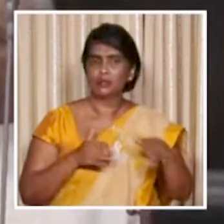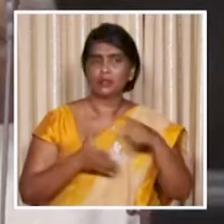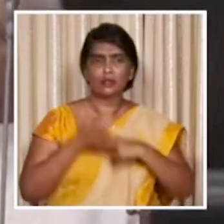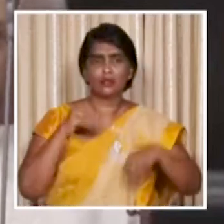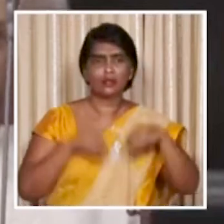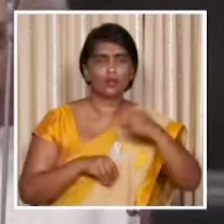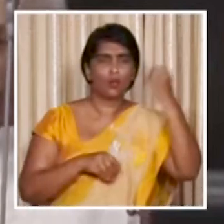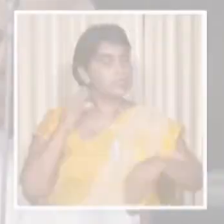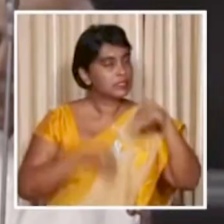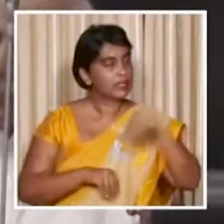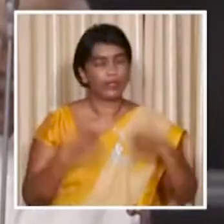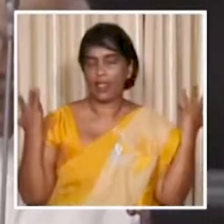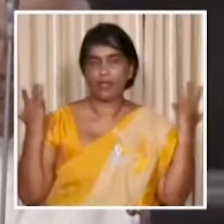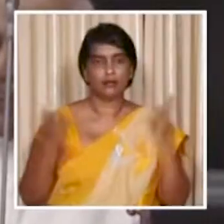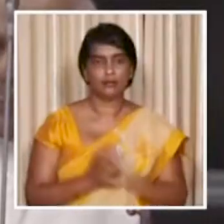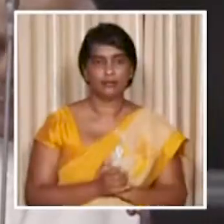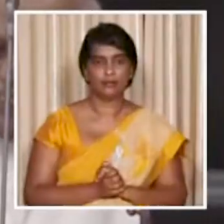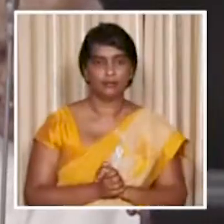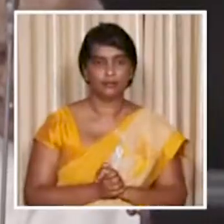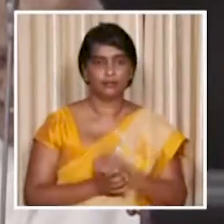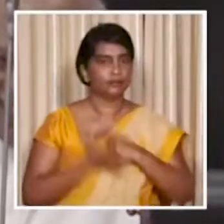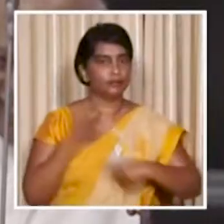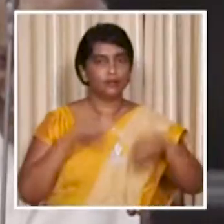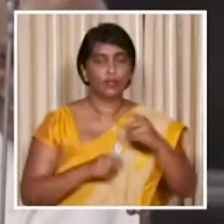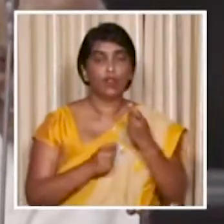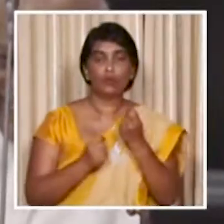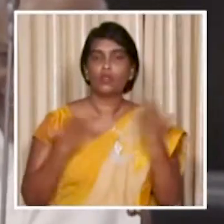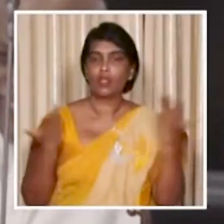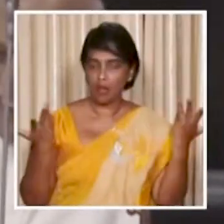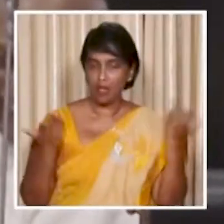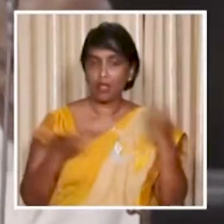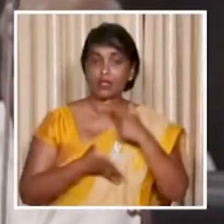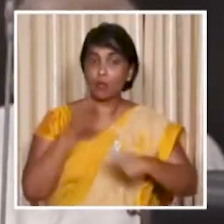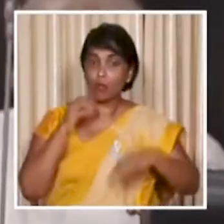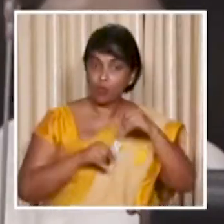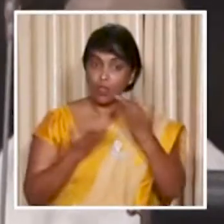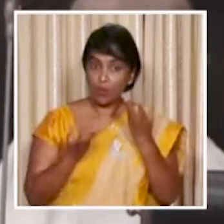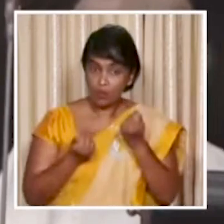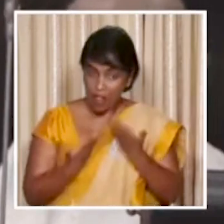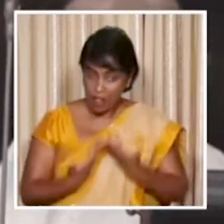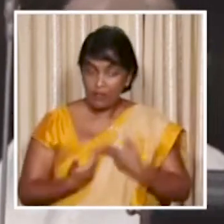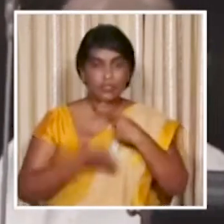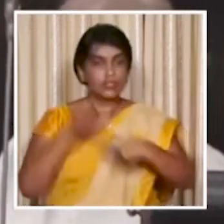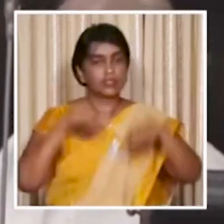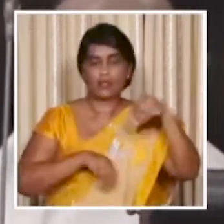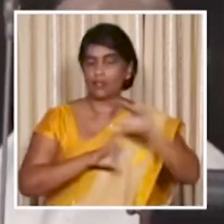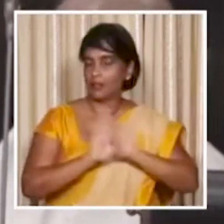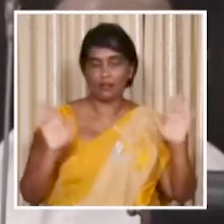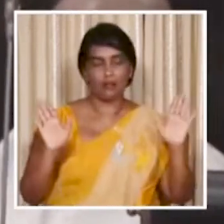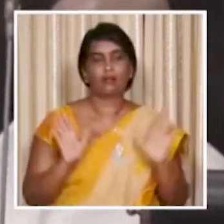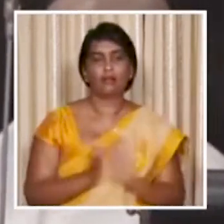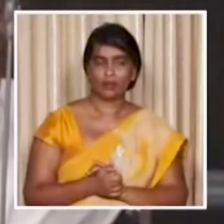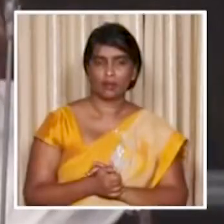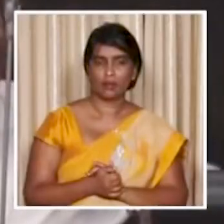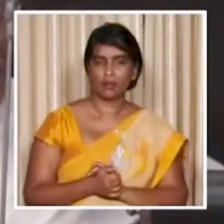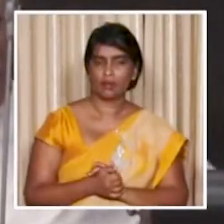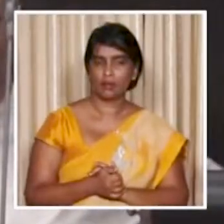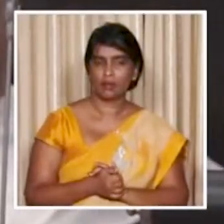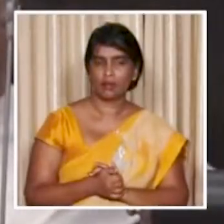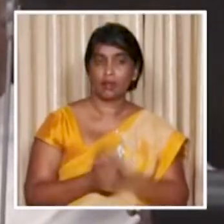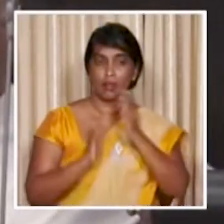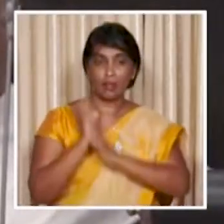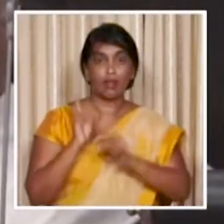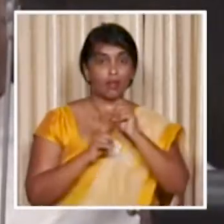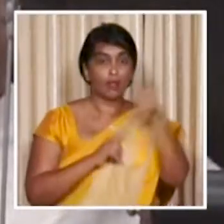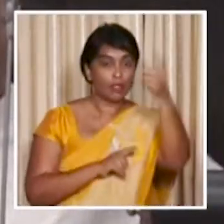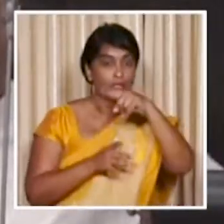ඡන්ද දිනයක් නම් කළා නැහැ. ඡන්දේ තියන්න මුදල් නැහැ. මුදල් තිබුණත් ඡන්දයක් නැහැ. ඉතින් මොනා කරන්නද? මේ